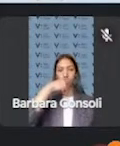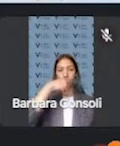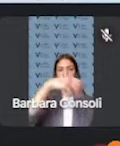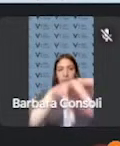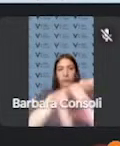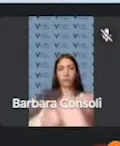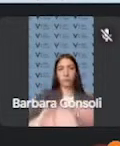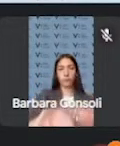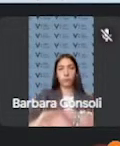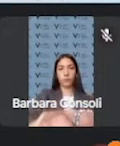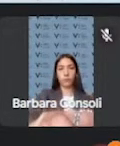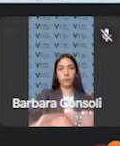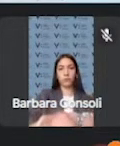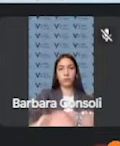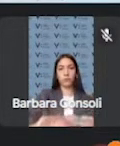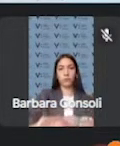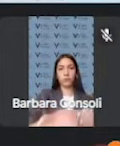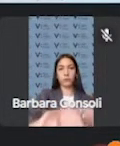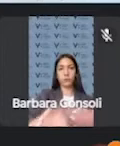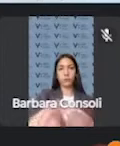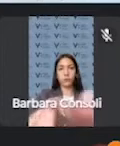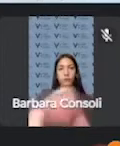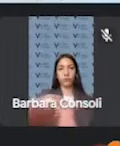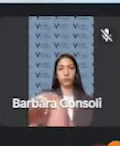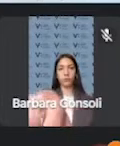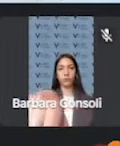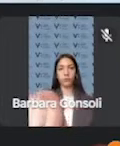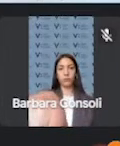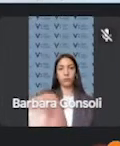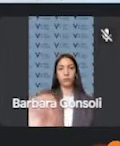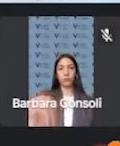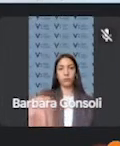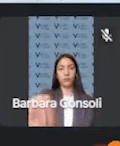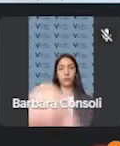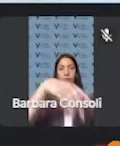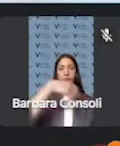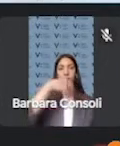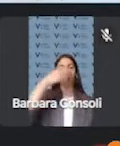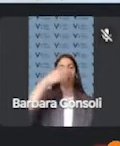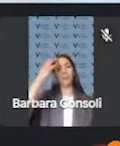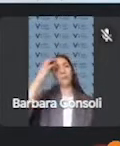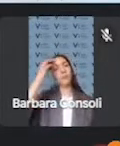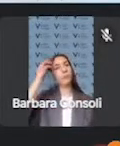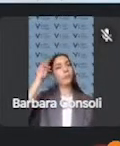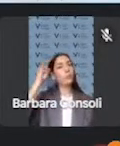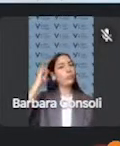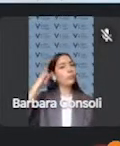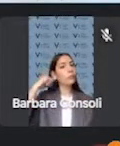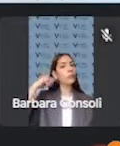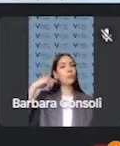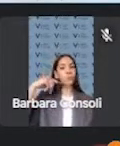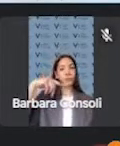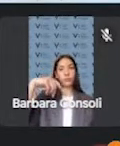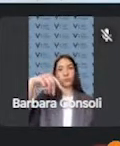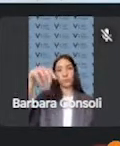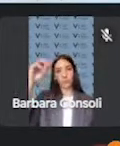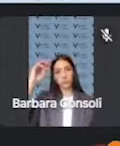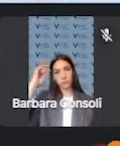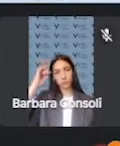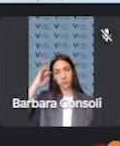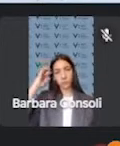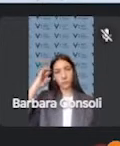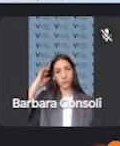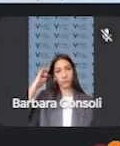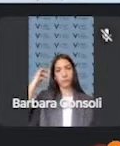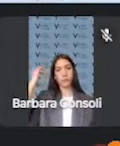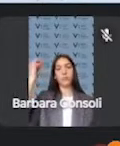ho caricate su queste slide, ho caricate soltanto alcune delle università con il quale il Dipartimento di Giurisprudenza